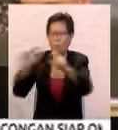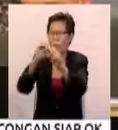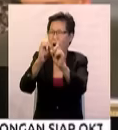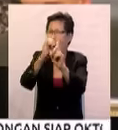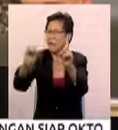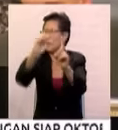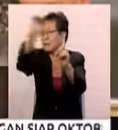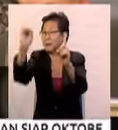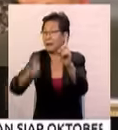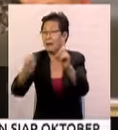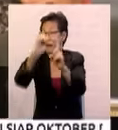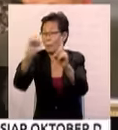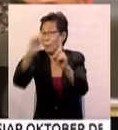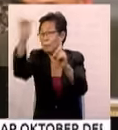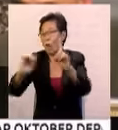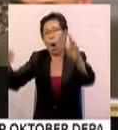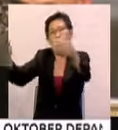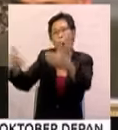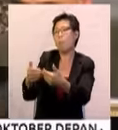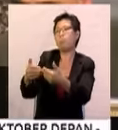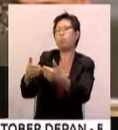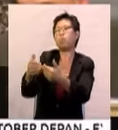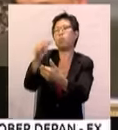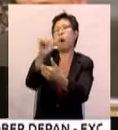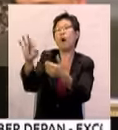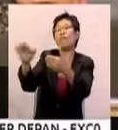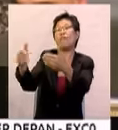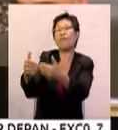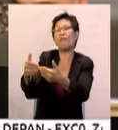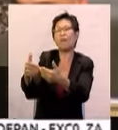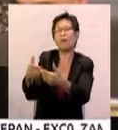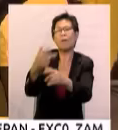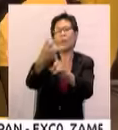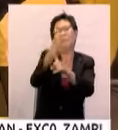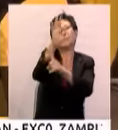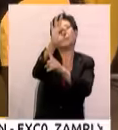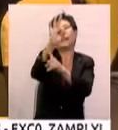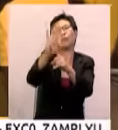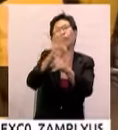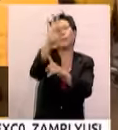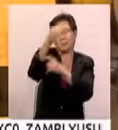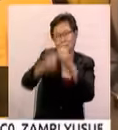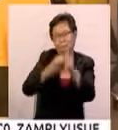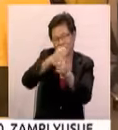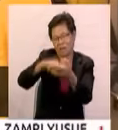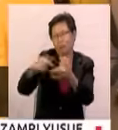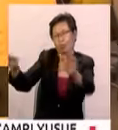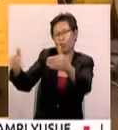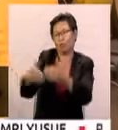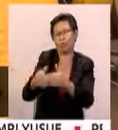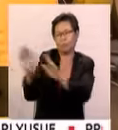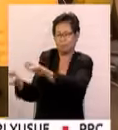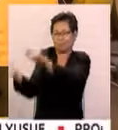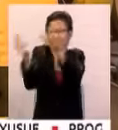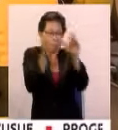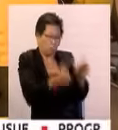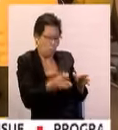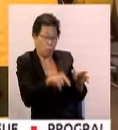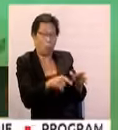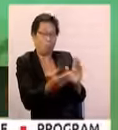off dalam penggal ataupun third quarter of this year. Tambahnya, peralihan itu